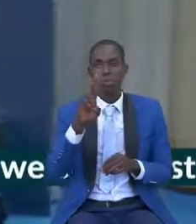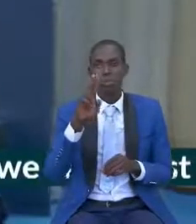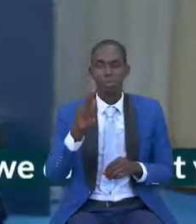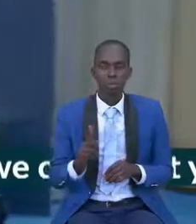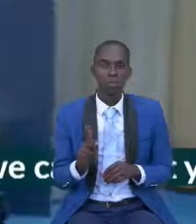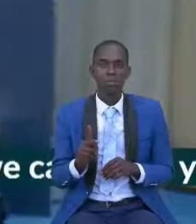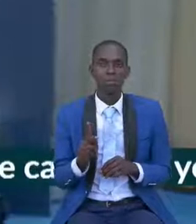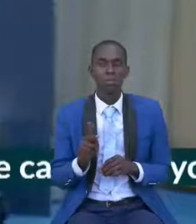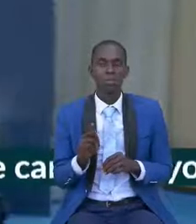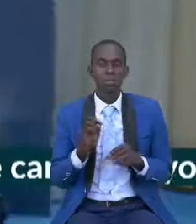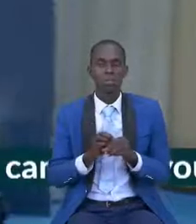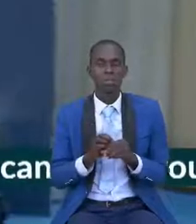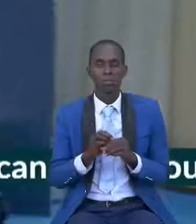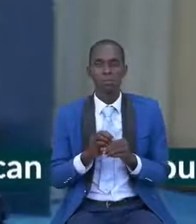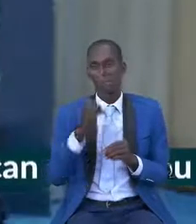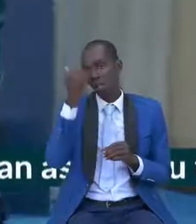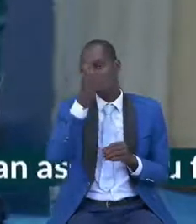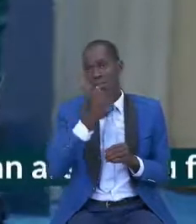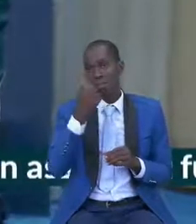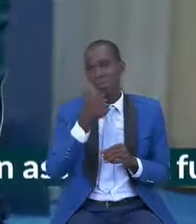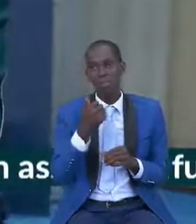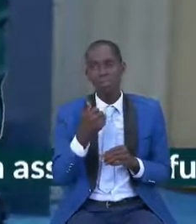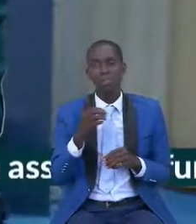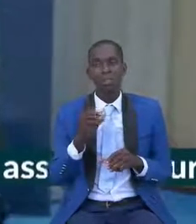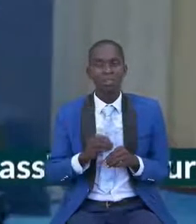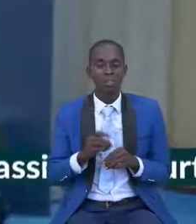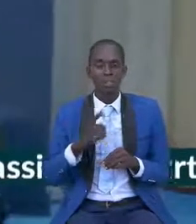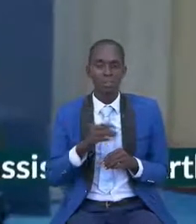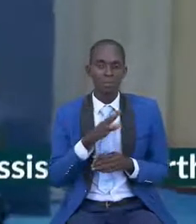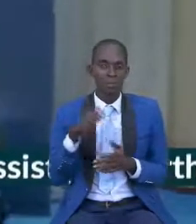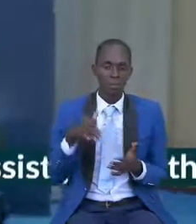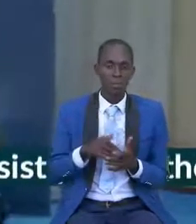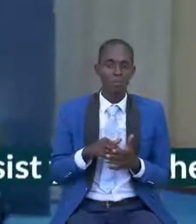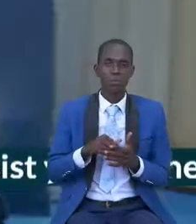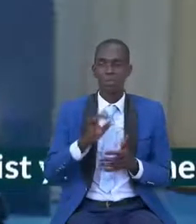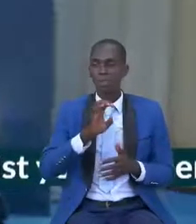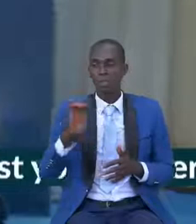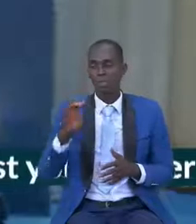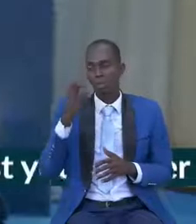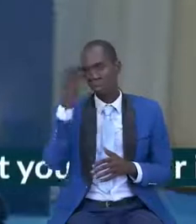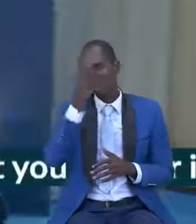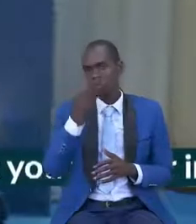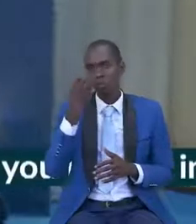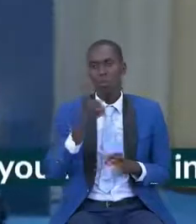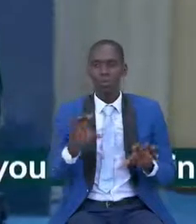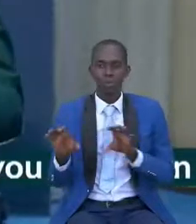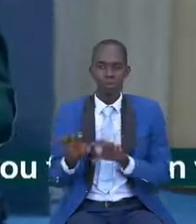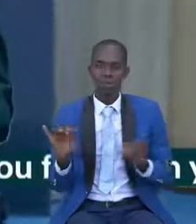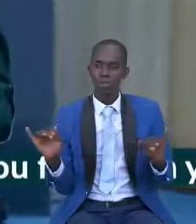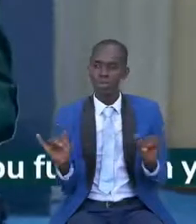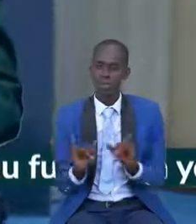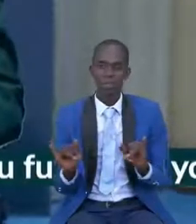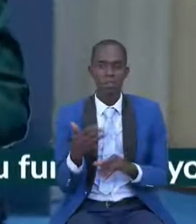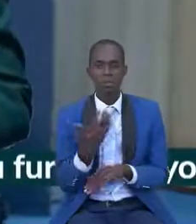travers les États-Unis, le Royaume-Uni, en Afrique, au Moyen-Orient, en